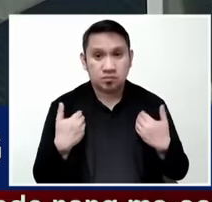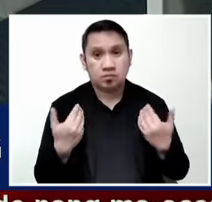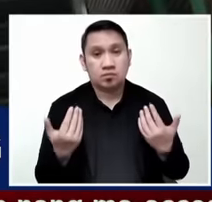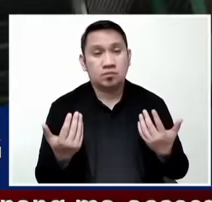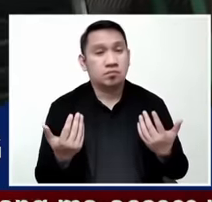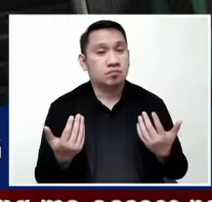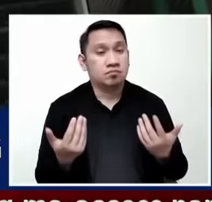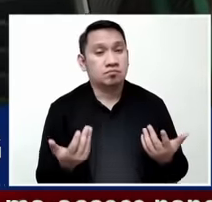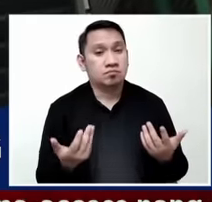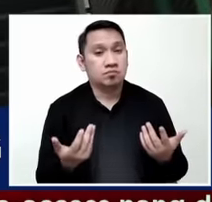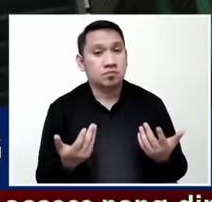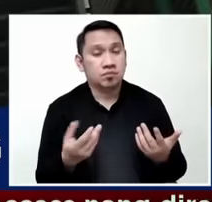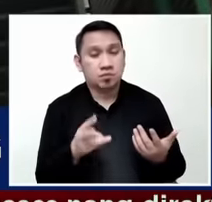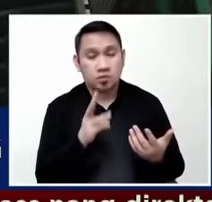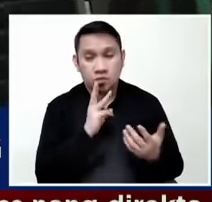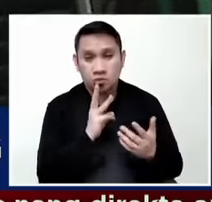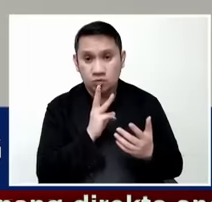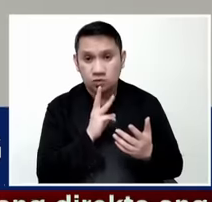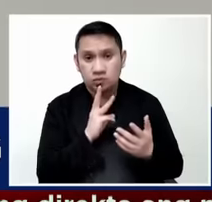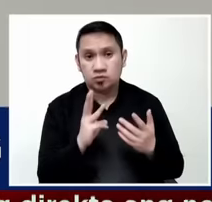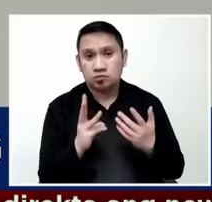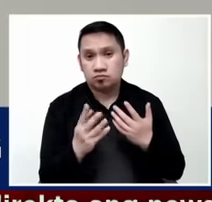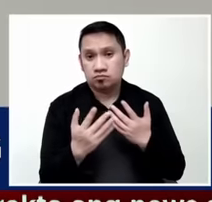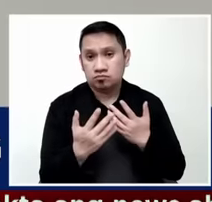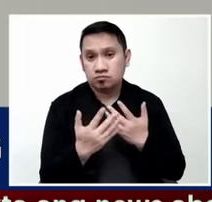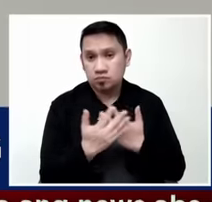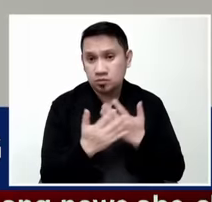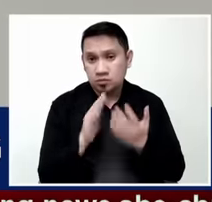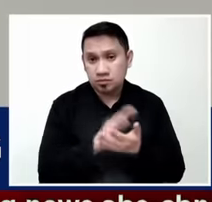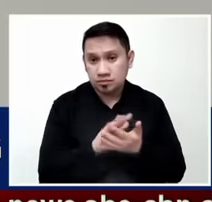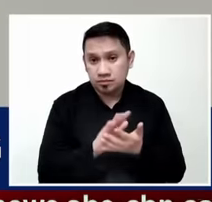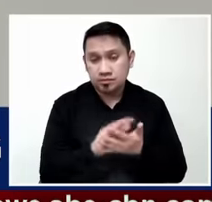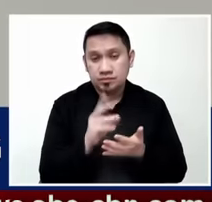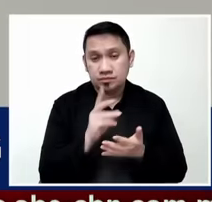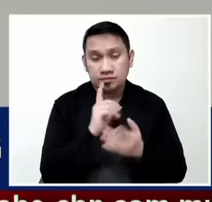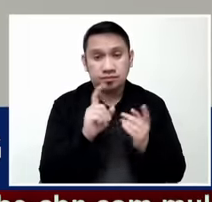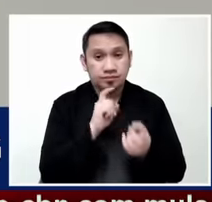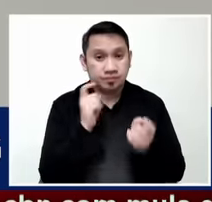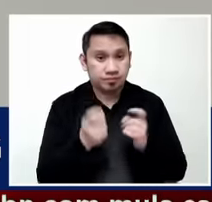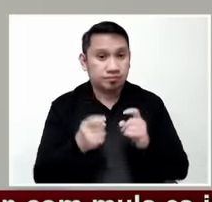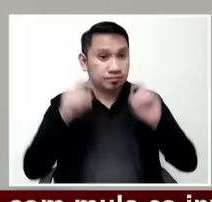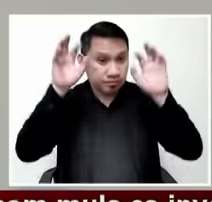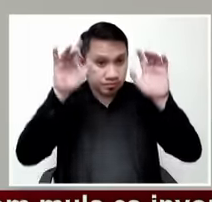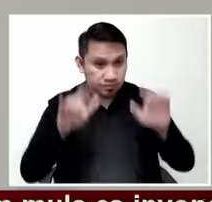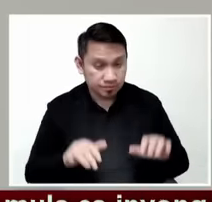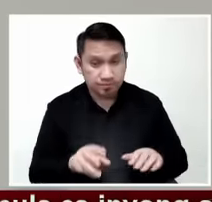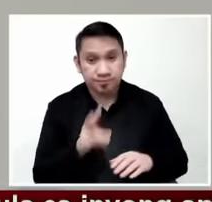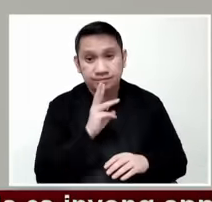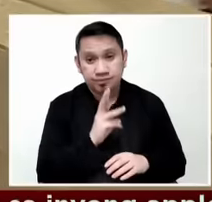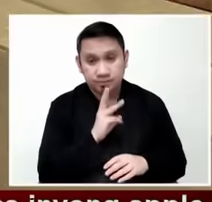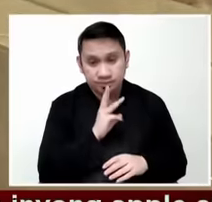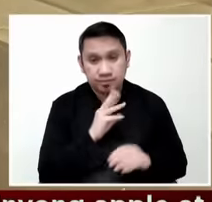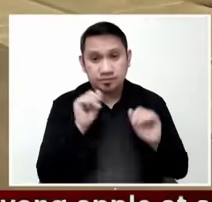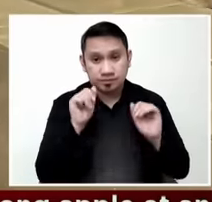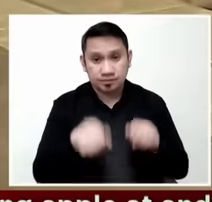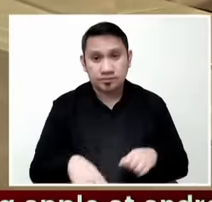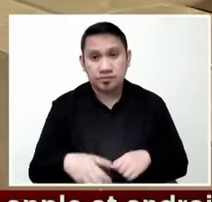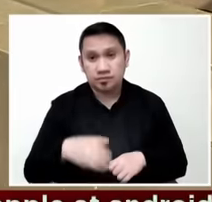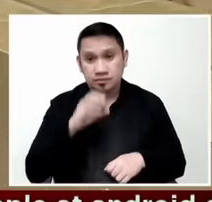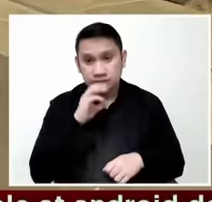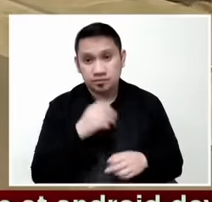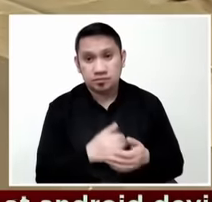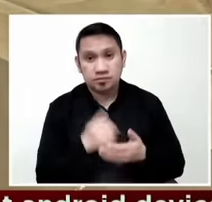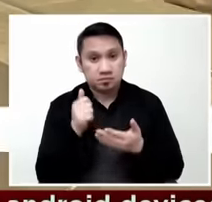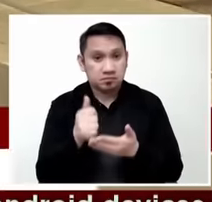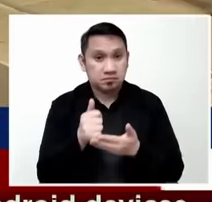in rainwater filtration facility wherein we convert rainwater to potable water. Sa tulong